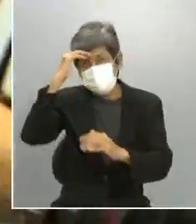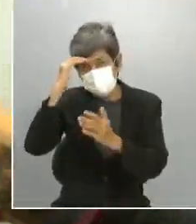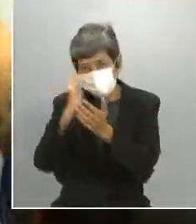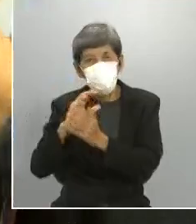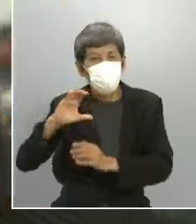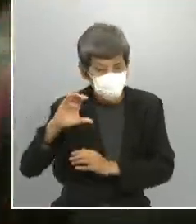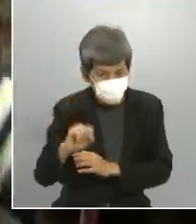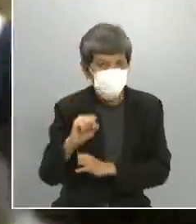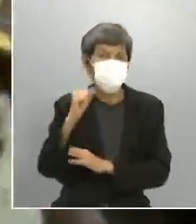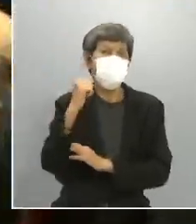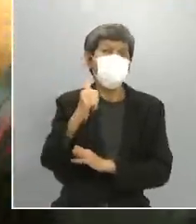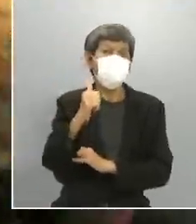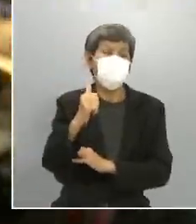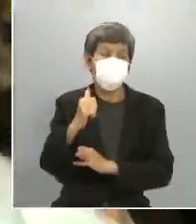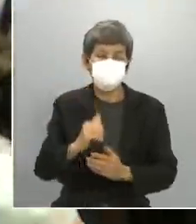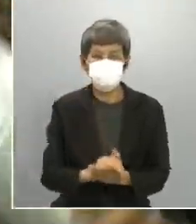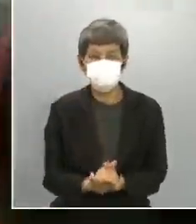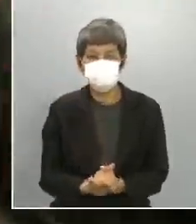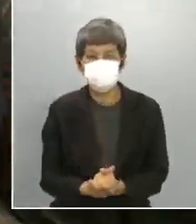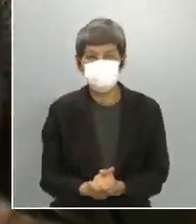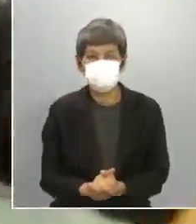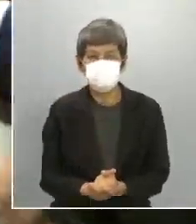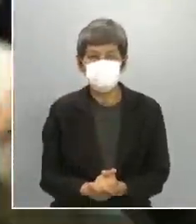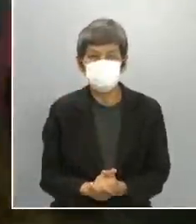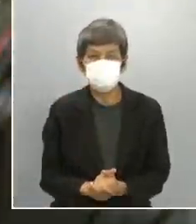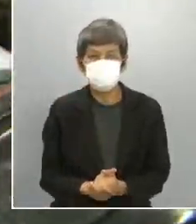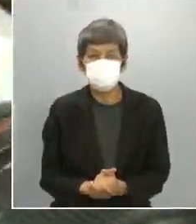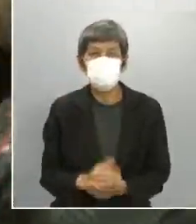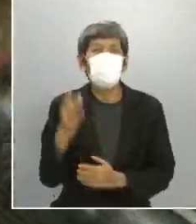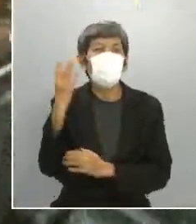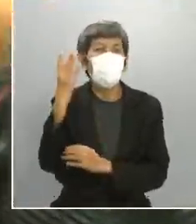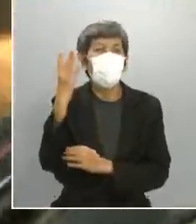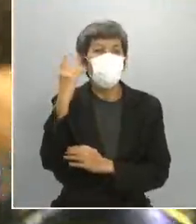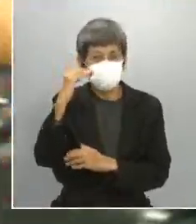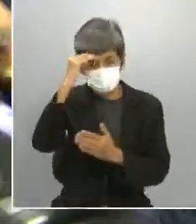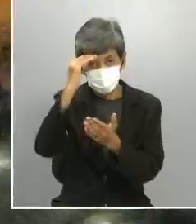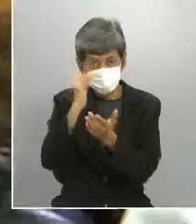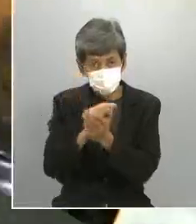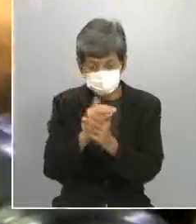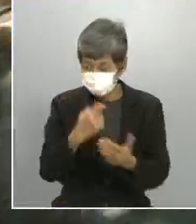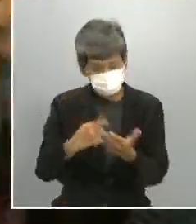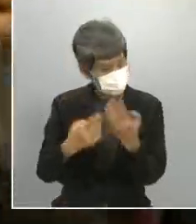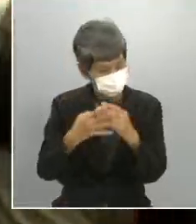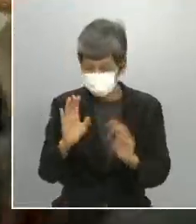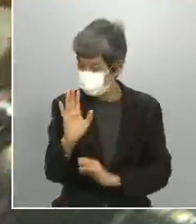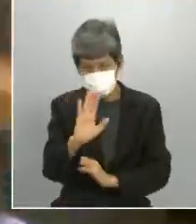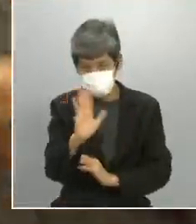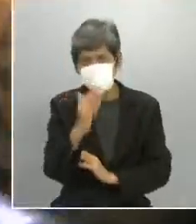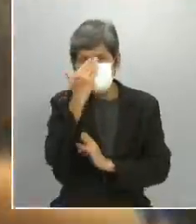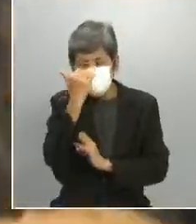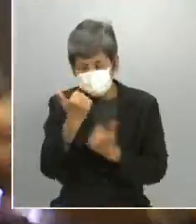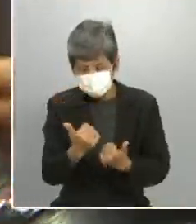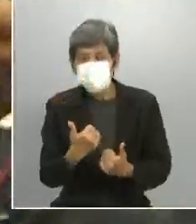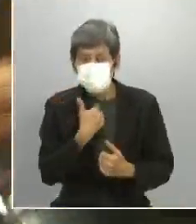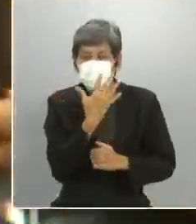สามารถจะจับกุมได้แต่เมื่อวานนี้ทางตำรวจเองทักทางการประกันตัวค่ะเนื่องจากคดี